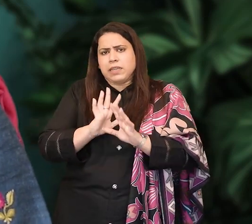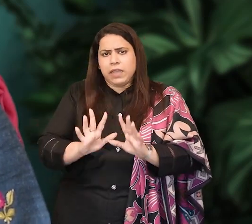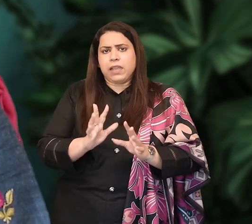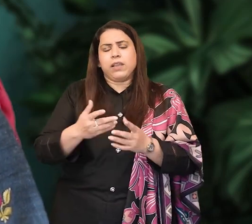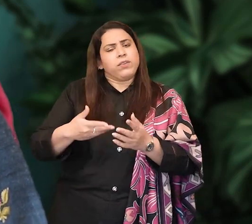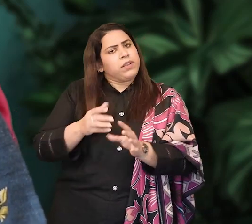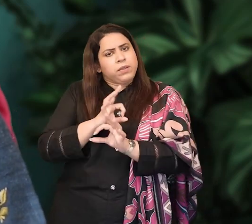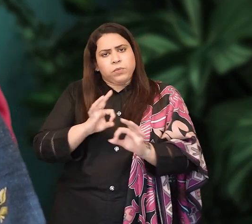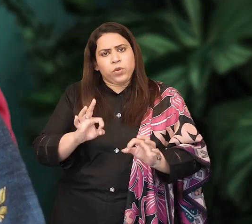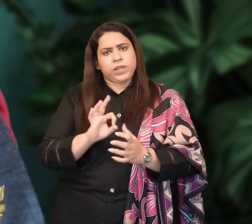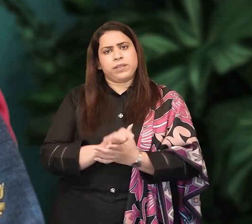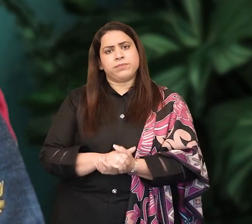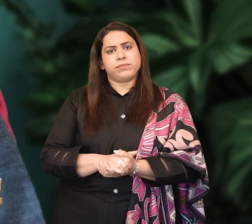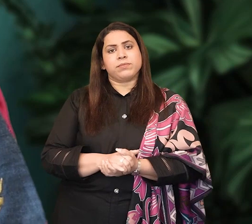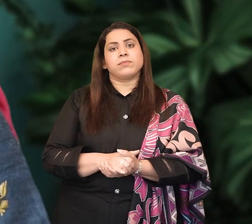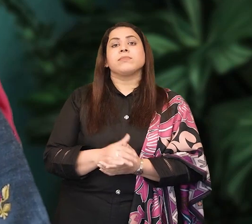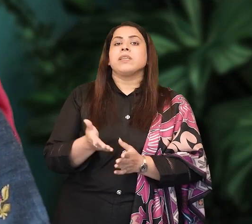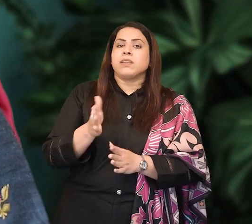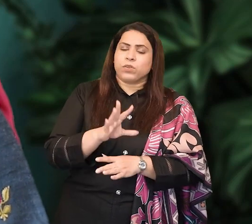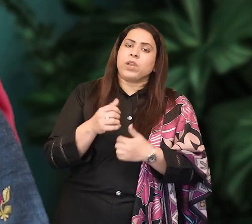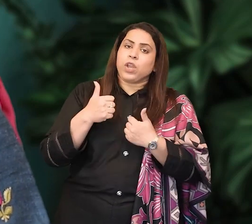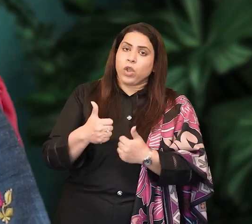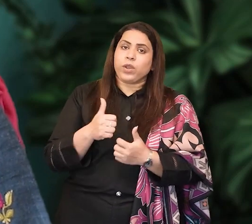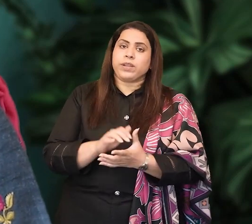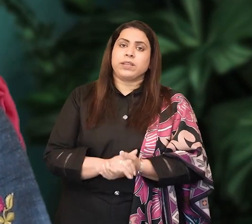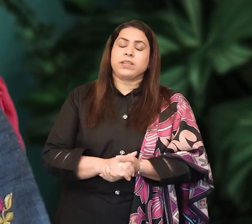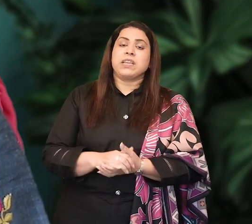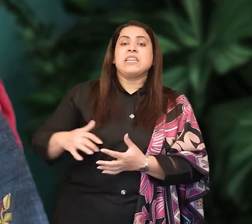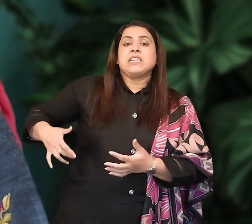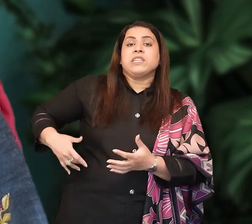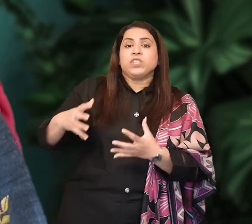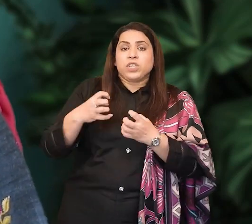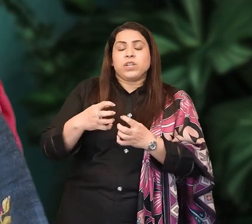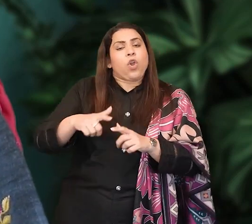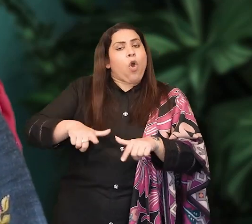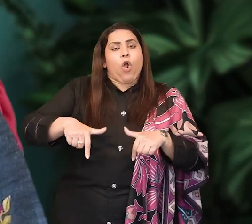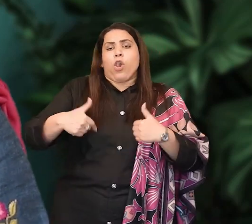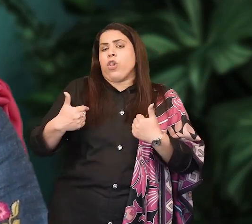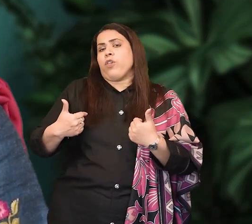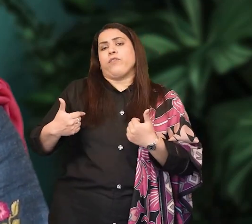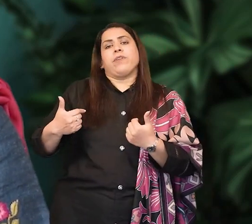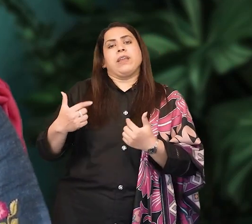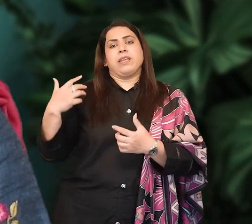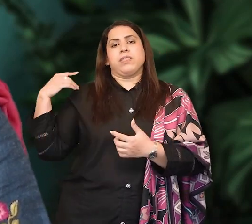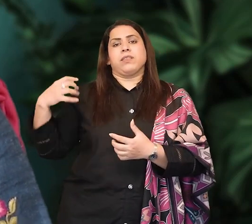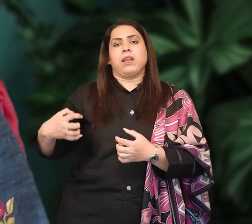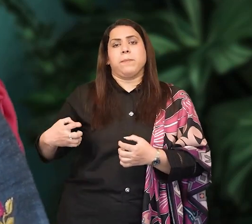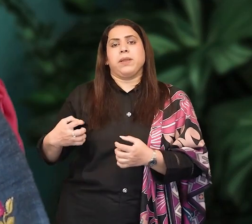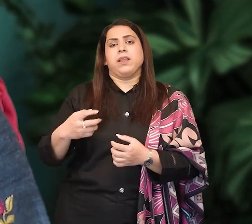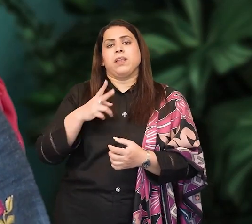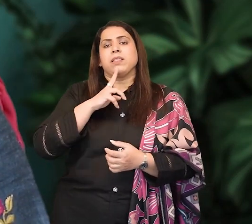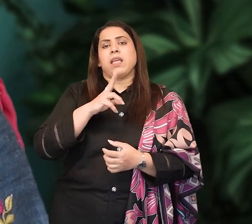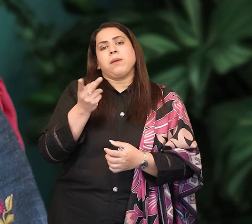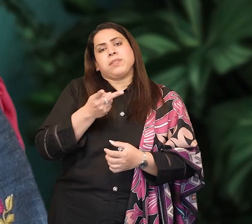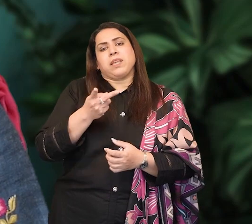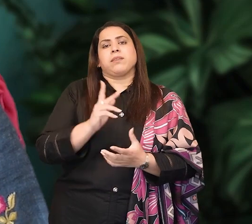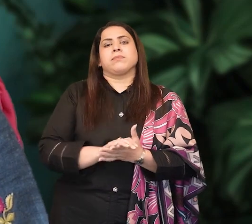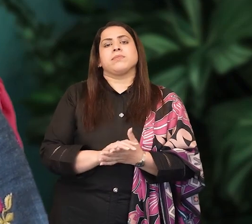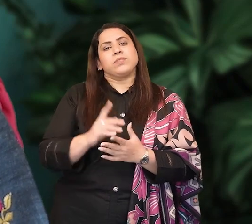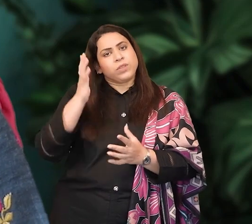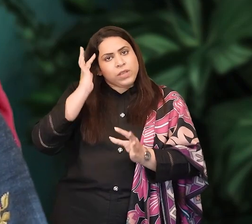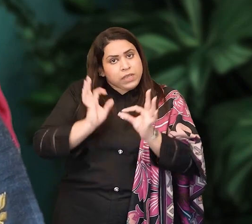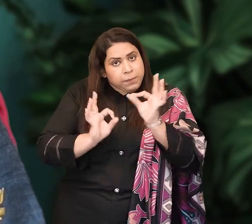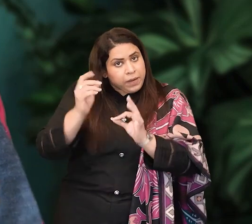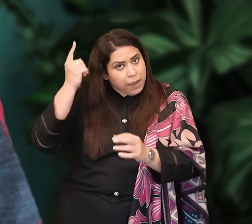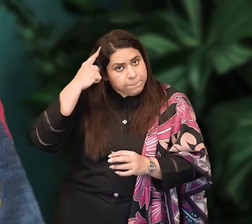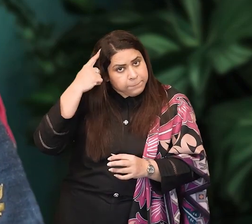पड़े और आपने सर्जरी भी करवा ली, तो देन यू आर गुड टू गो। एंड शियाटिका इज़ नॉट ऑलवेज कमर दर्द, एंड कमर दर्द इज़ नॉट ऑलवेज शियाटिका। सो कीप